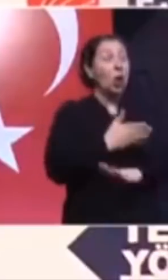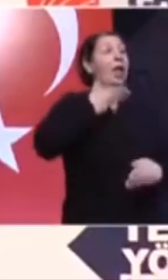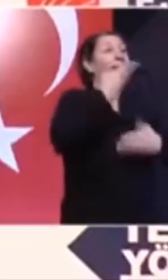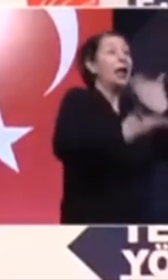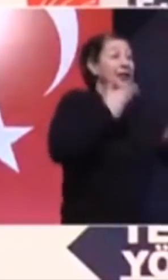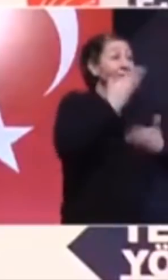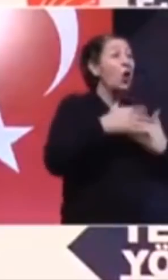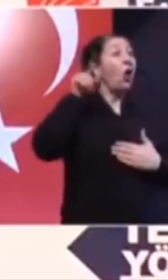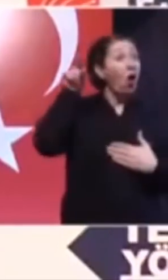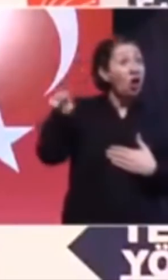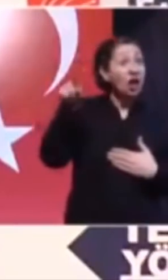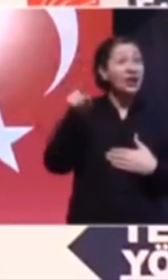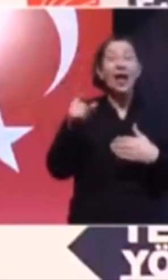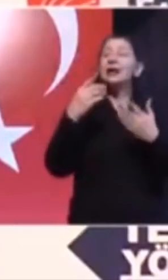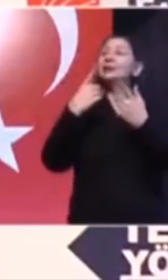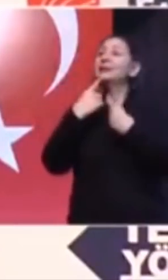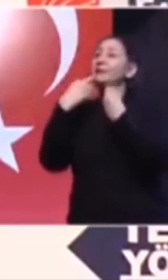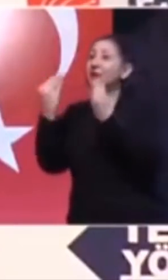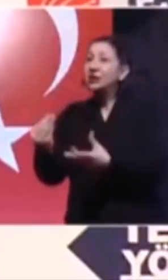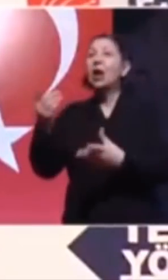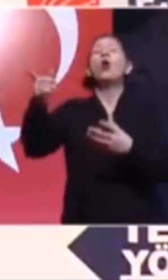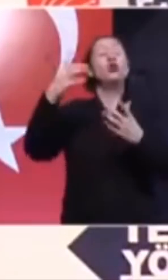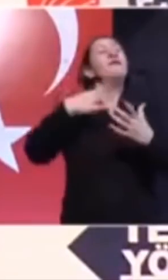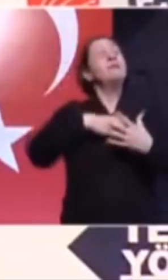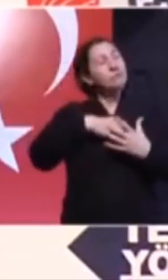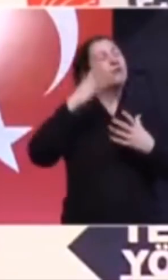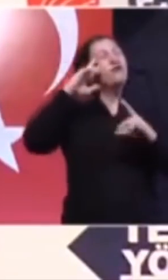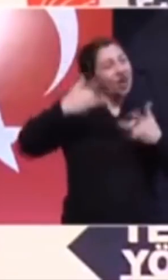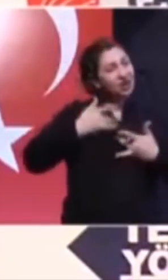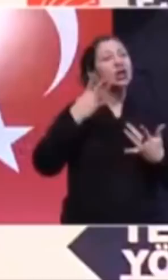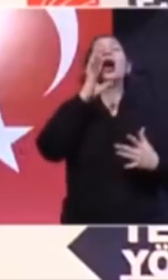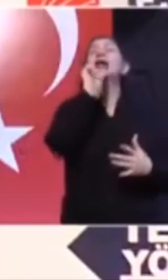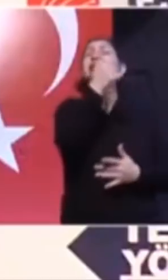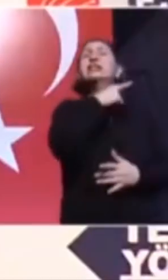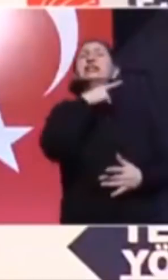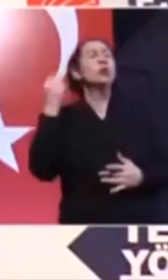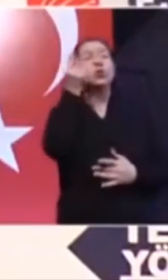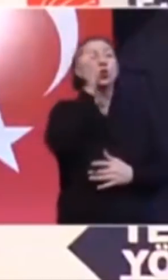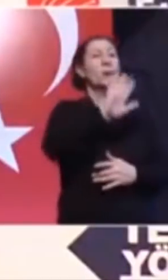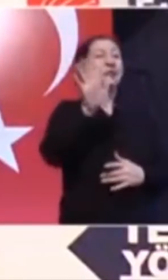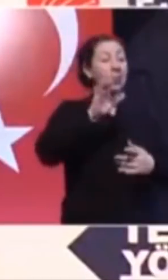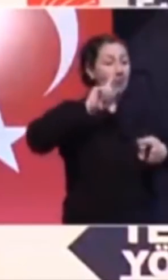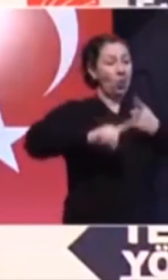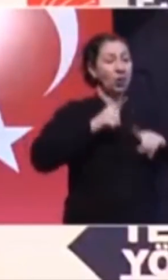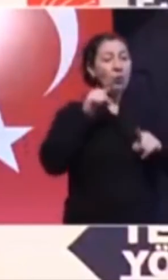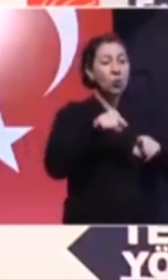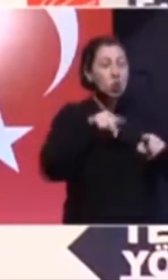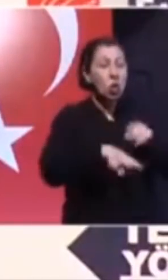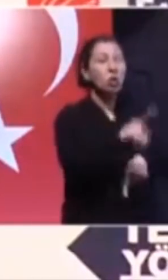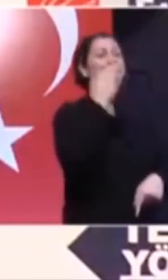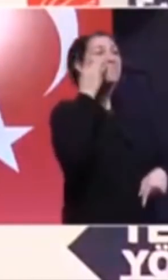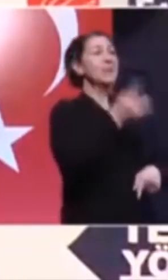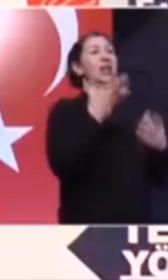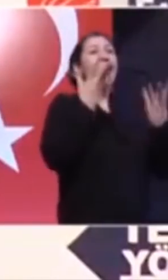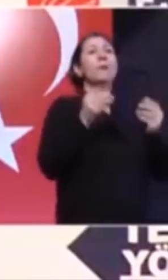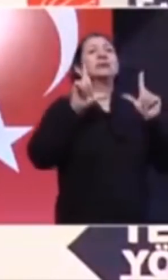anlatırsak, onları da ikna edebileceğimizi asla unutmamalıyız. Politikalarımızı bu yönde belirlemek